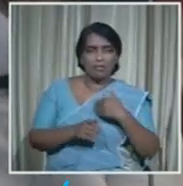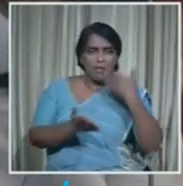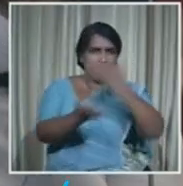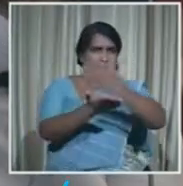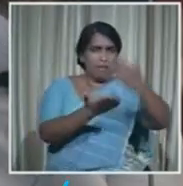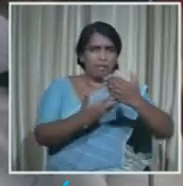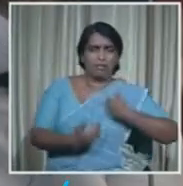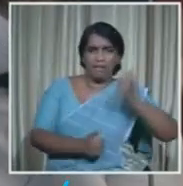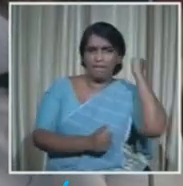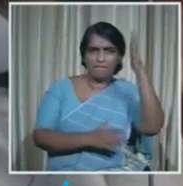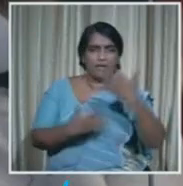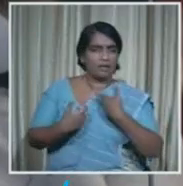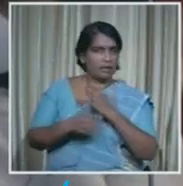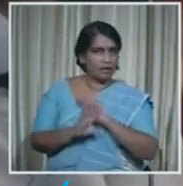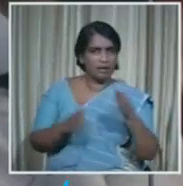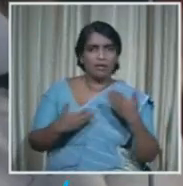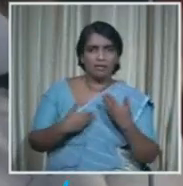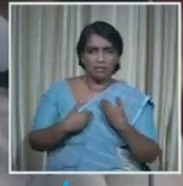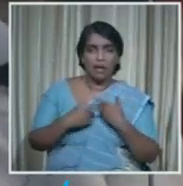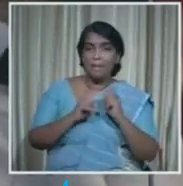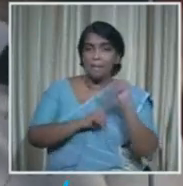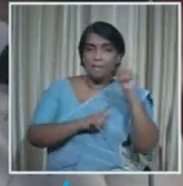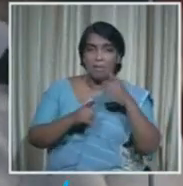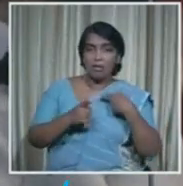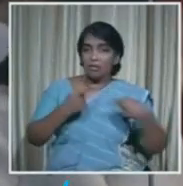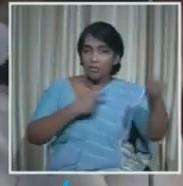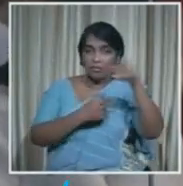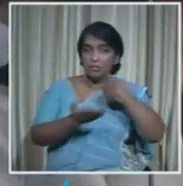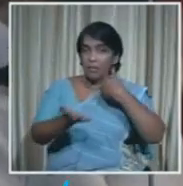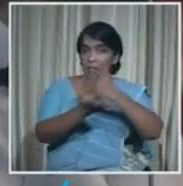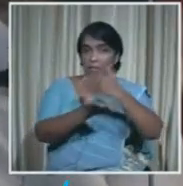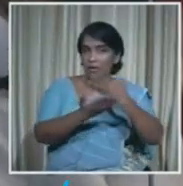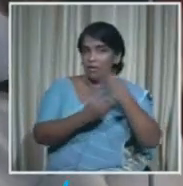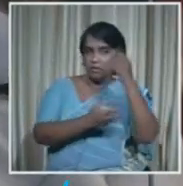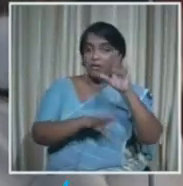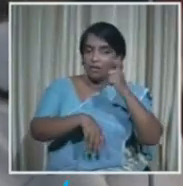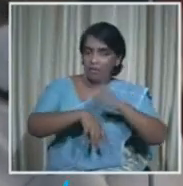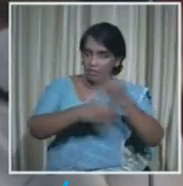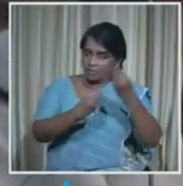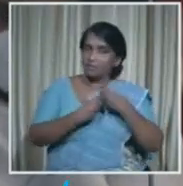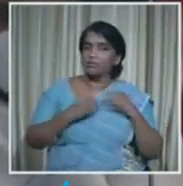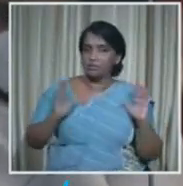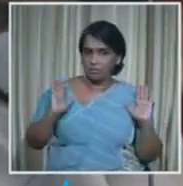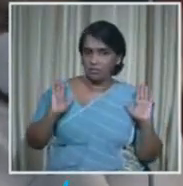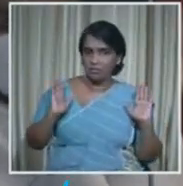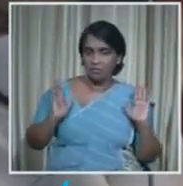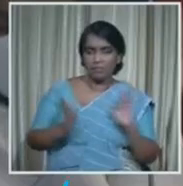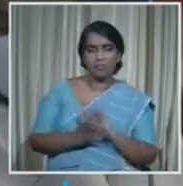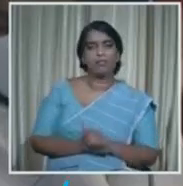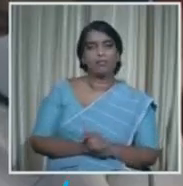ne me parlimen tua mang kisi kena kuda bada kalah ne mata awas tawa denna